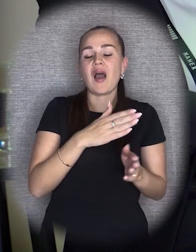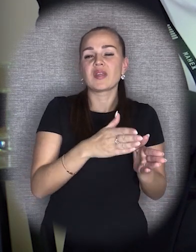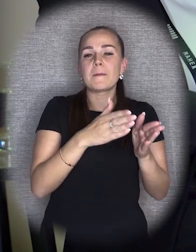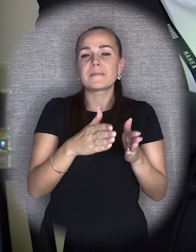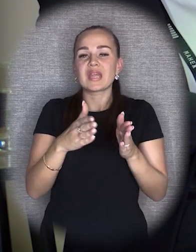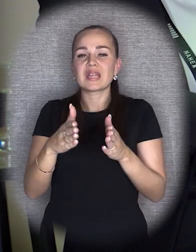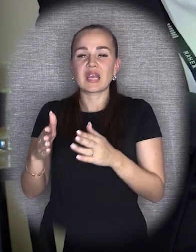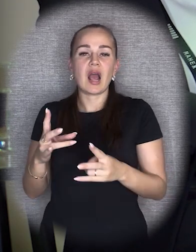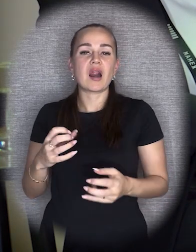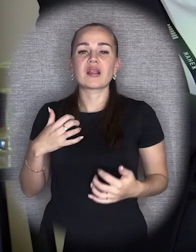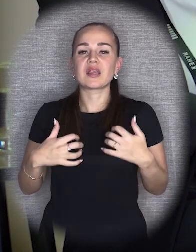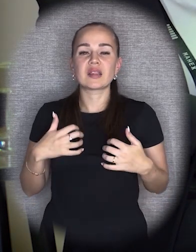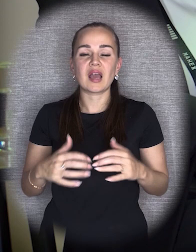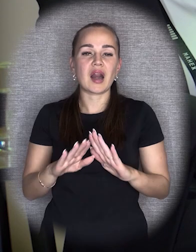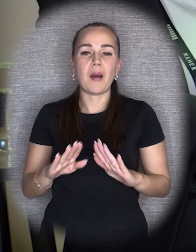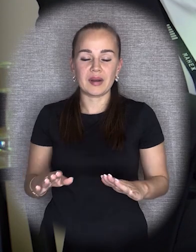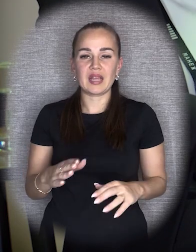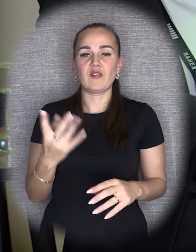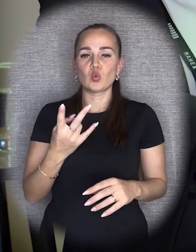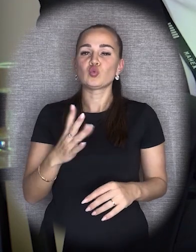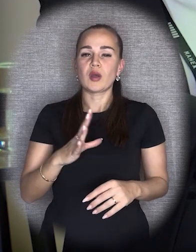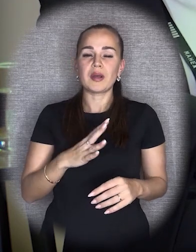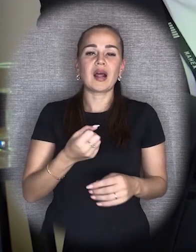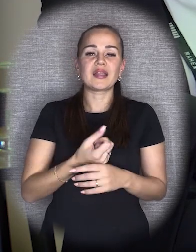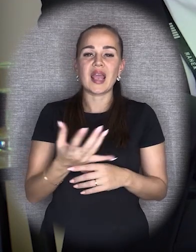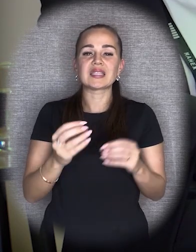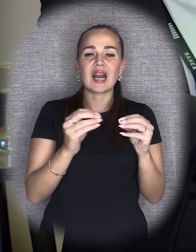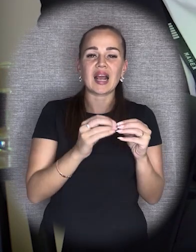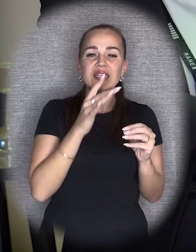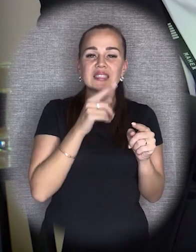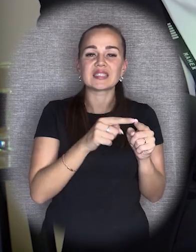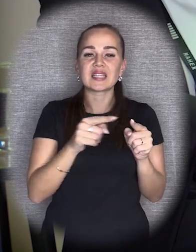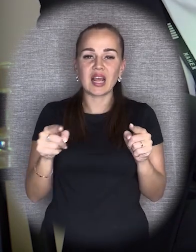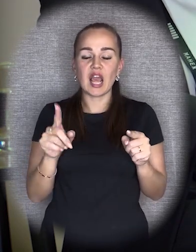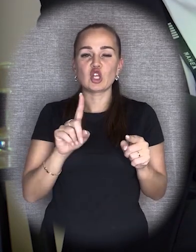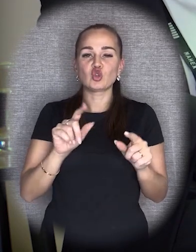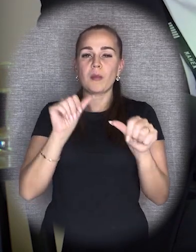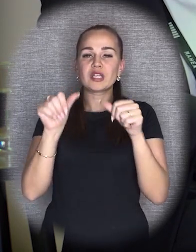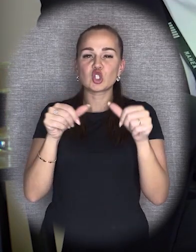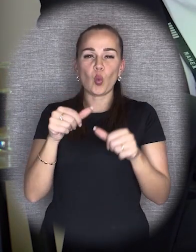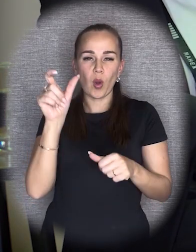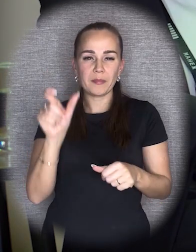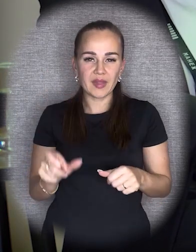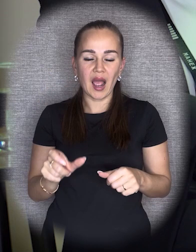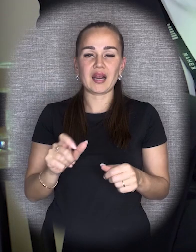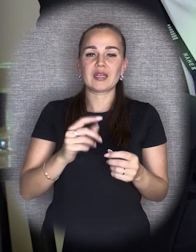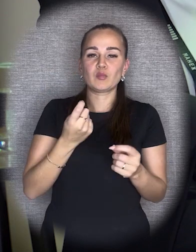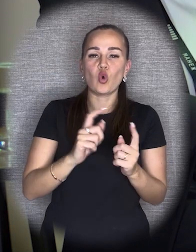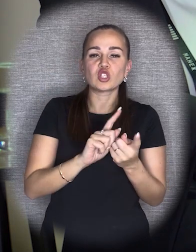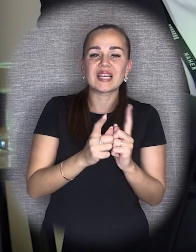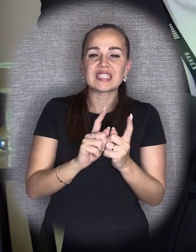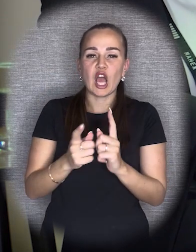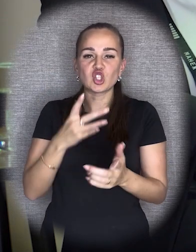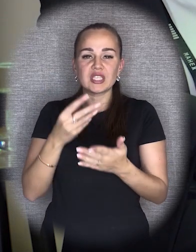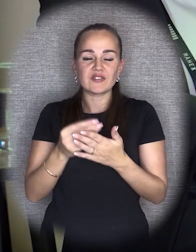достаточно неторопливо, на это требовались десятилетия, чтобы скульпторы как-то переиначили свое